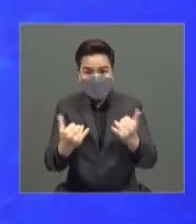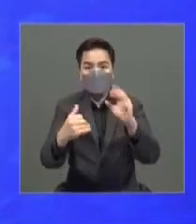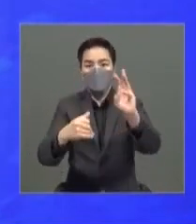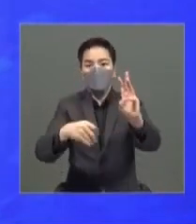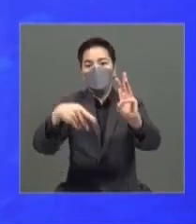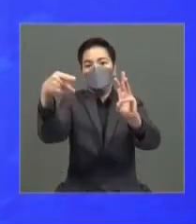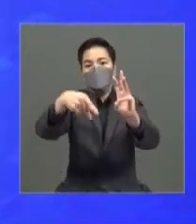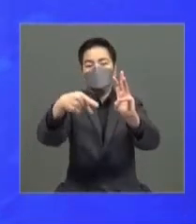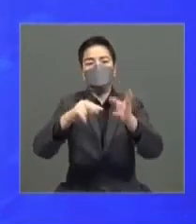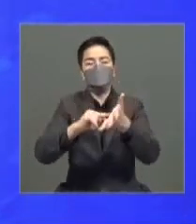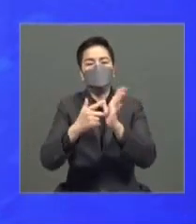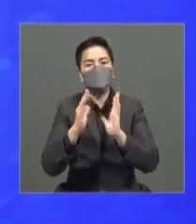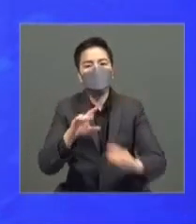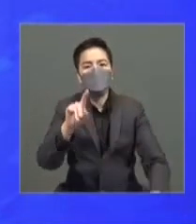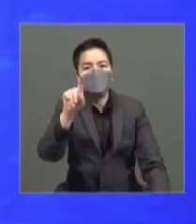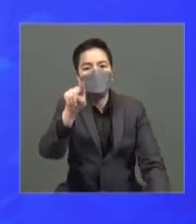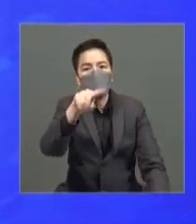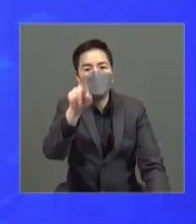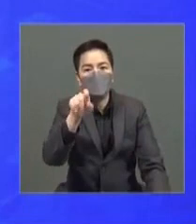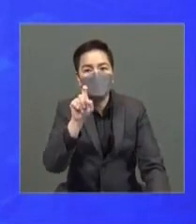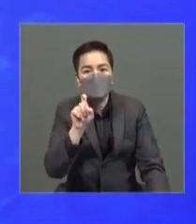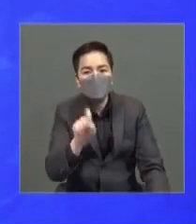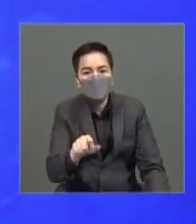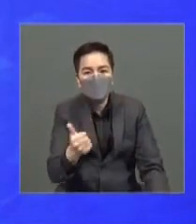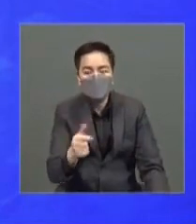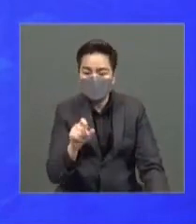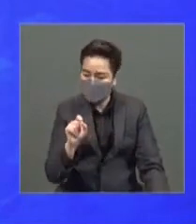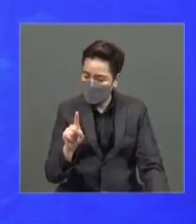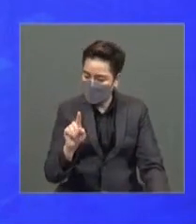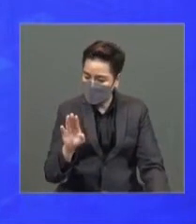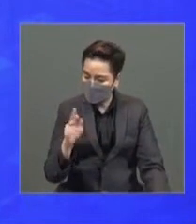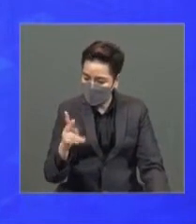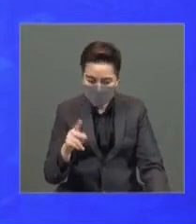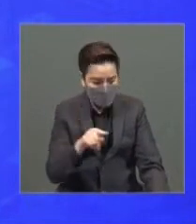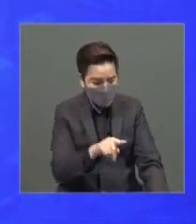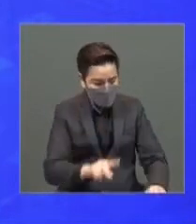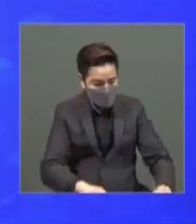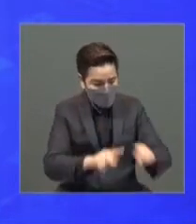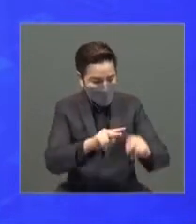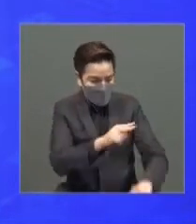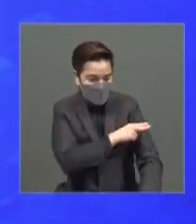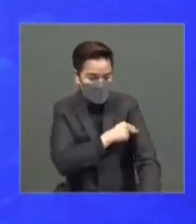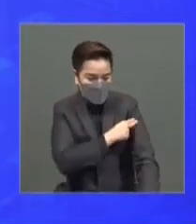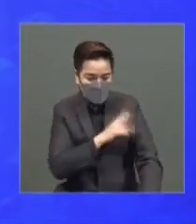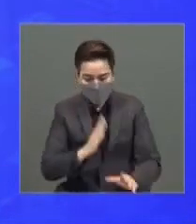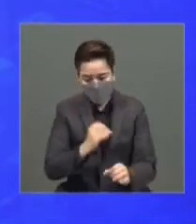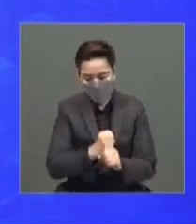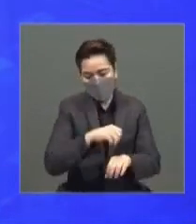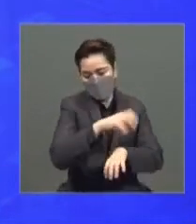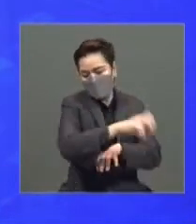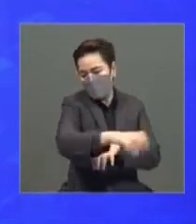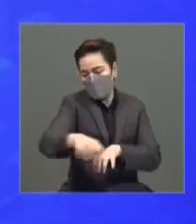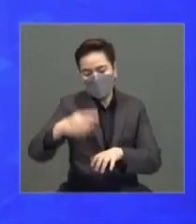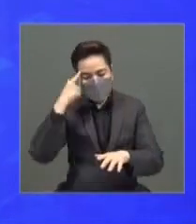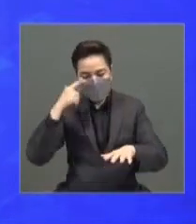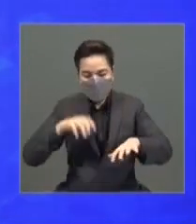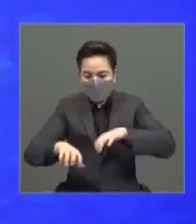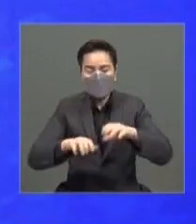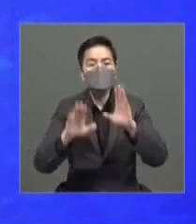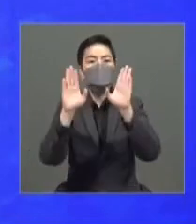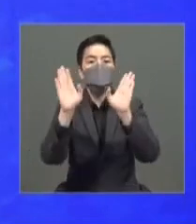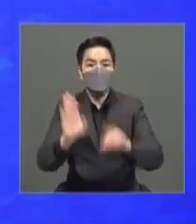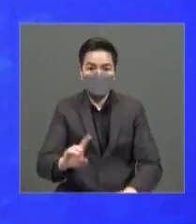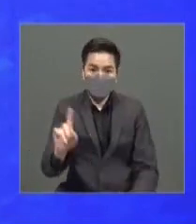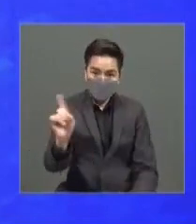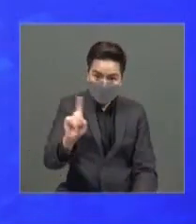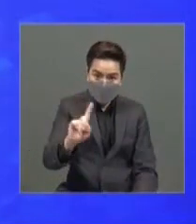แล้วน่าจะมีความสงสัยว่าณวันนี้ทั้งศบค.กระทรวงสาธารณสุขและหน่วยงานที่เกี่ยวข้องจะมีการบริหารจัดการอย่าง